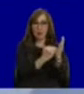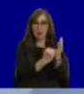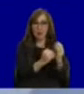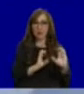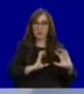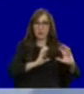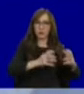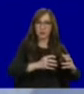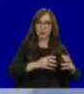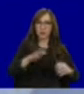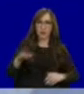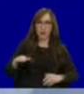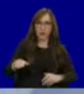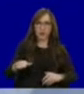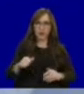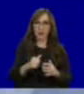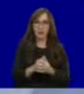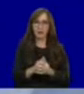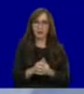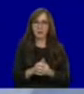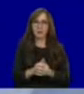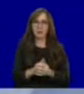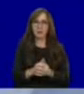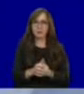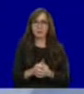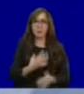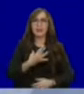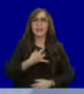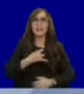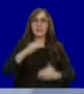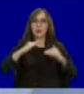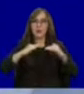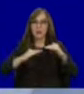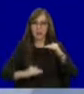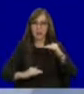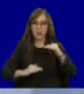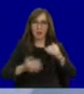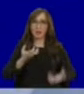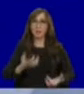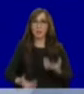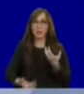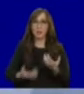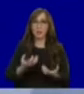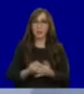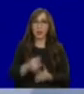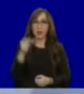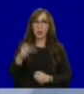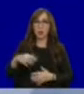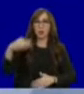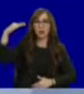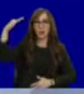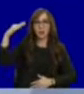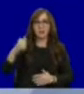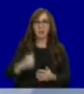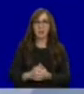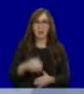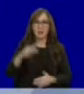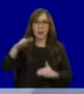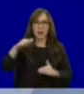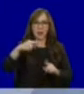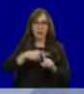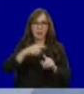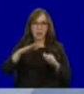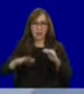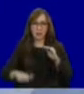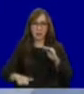anak memiliki kerentanan jauh lebih rendah terhadap infeksi COVID dibandingkan dengan orang dewasa. Dan anak semakin kecil juga kemungkinan